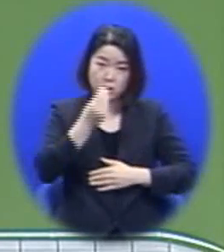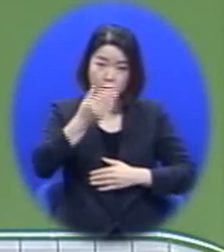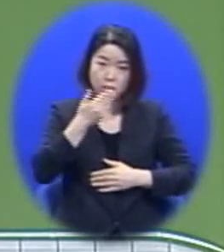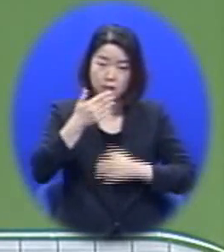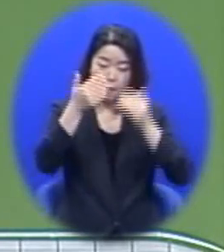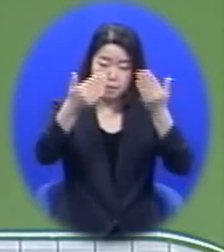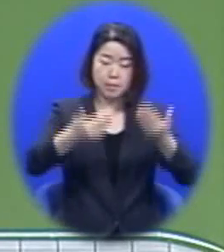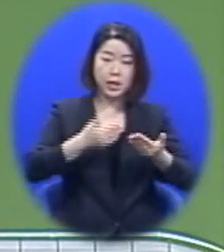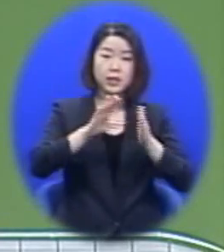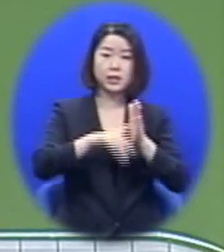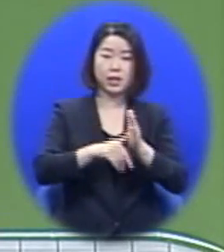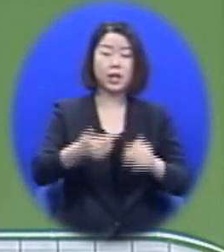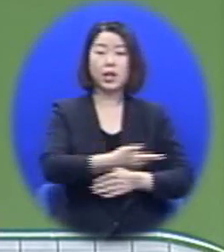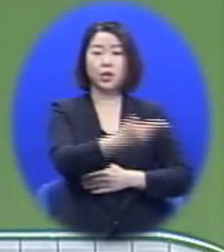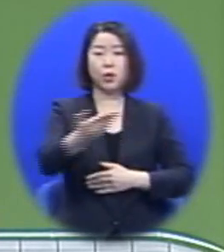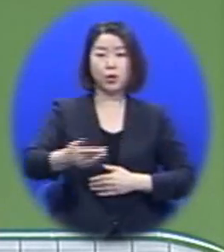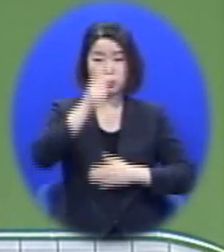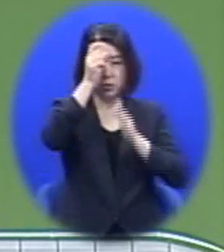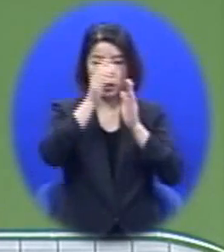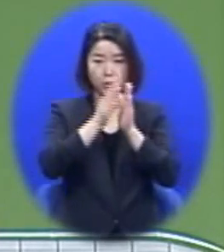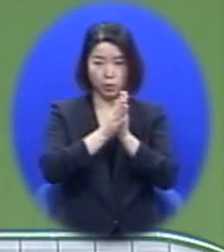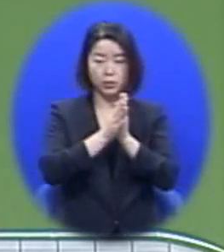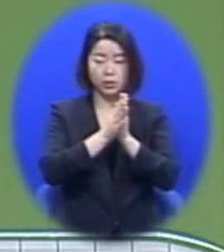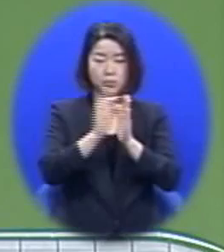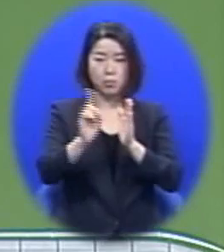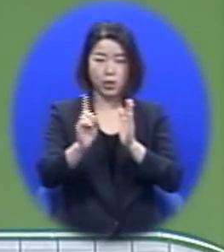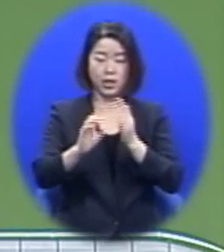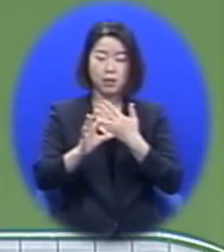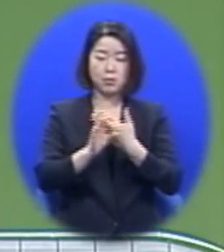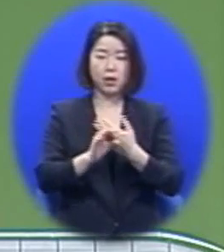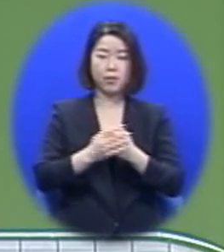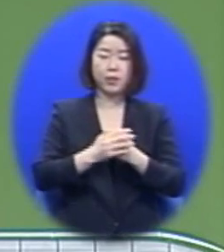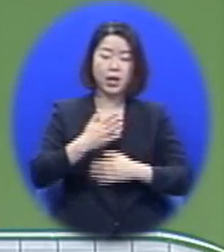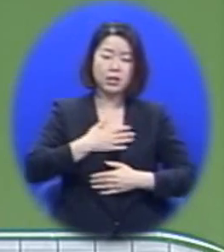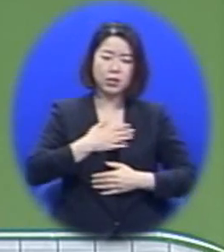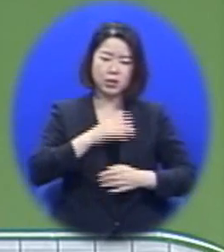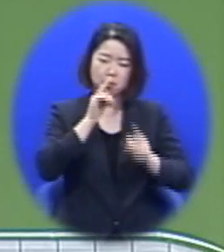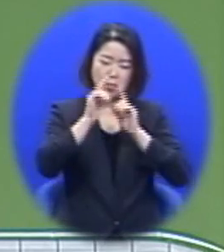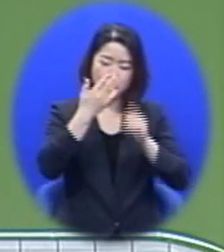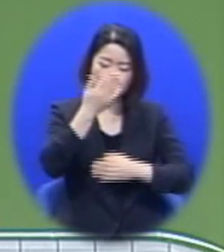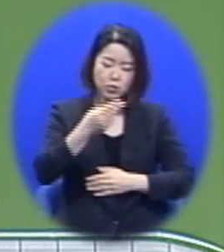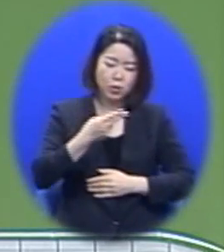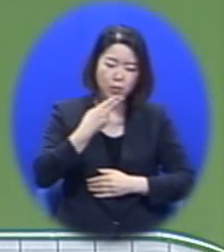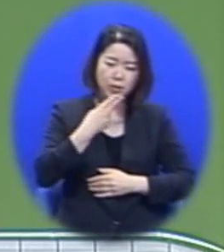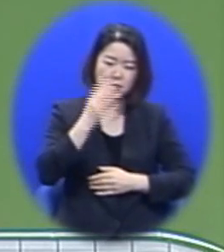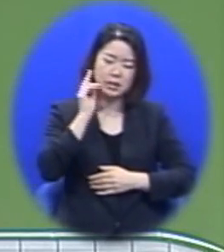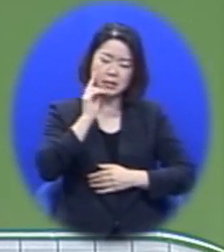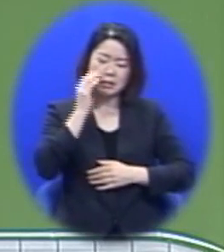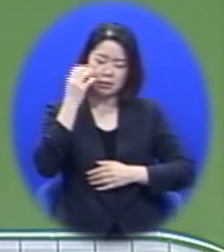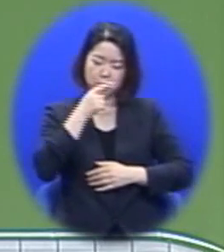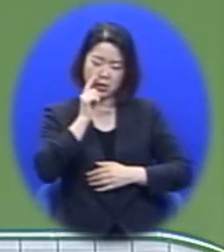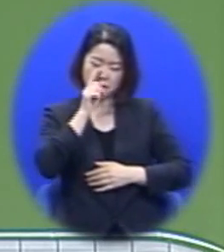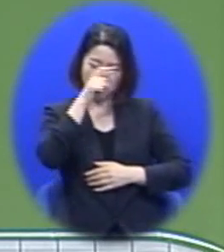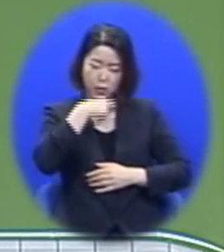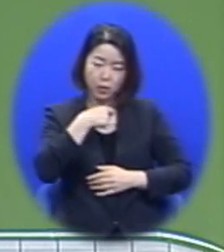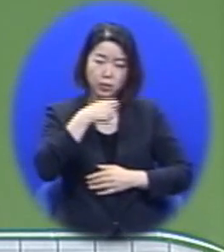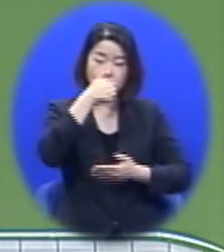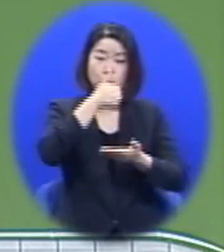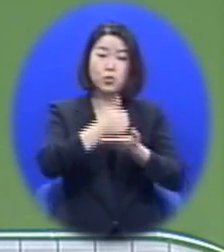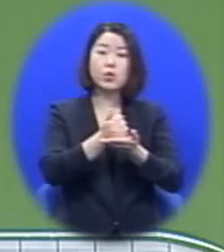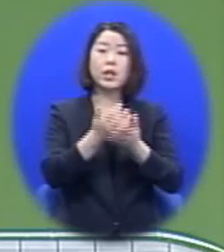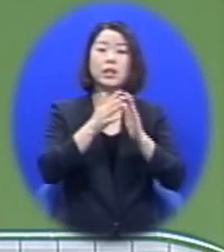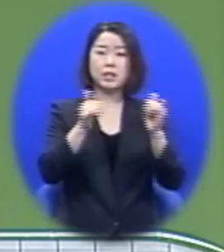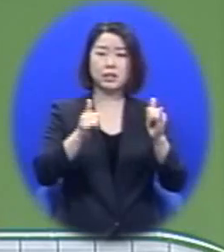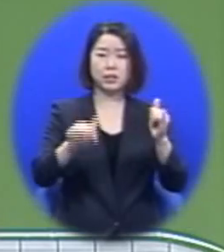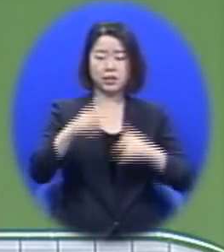기도는, 주님, 저같이 이렇게 말할 수 없이 더럽고 추악한 죄인인데, 이렇게 고집장이고 말